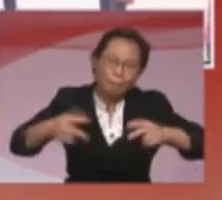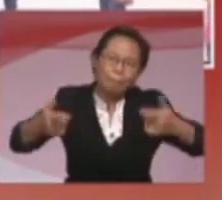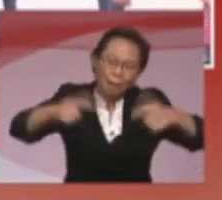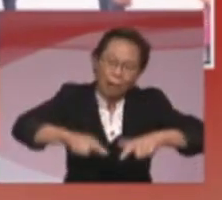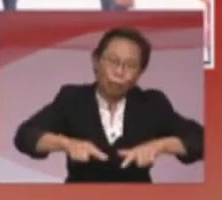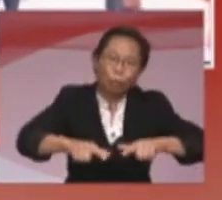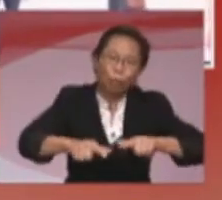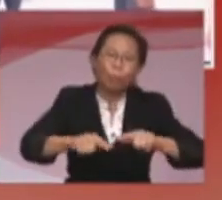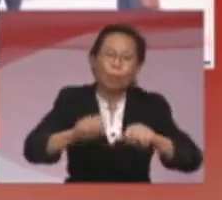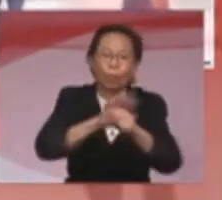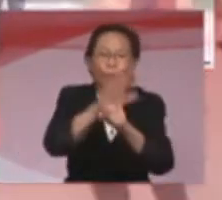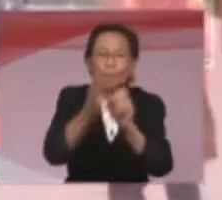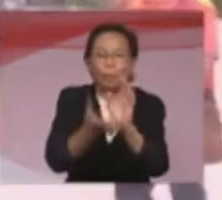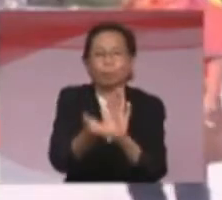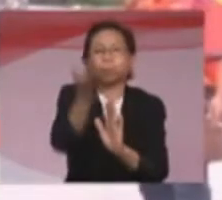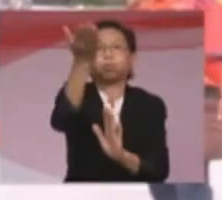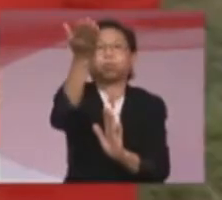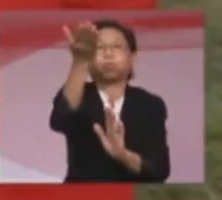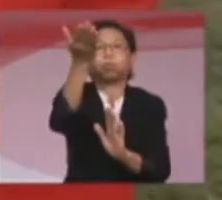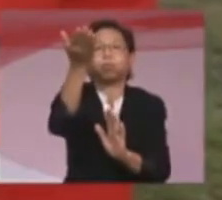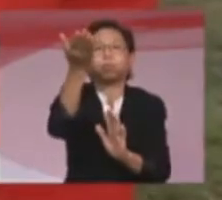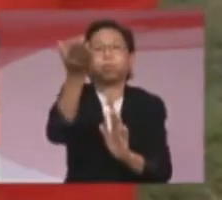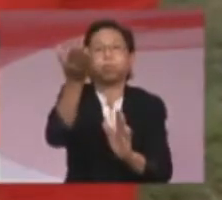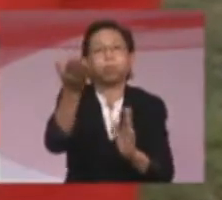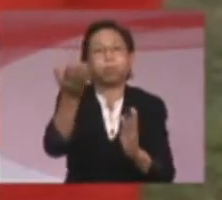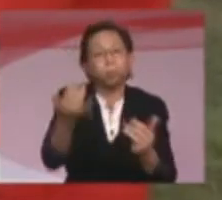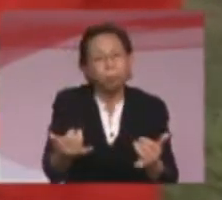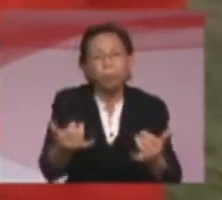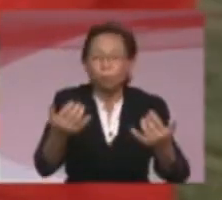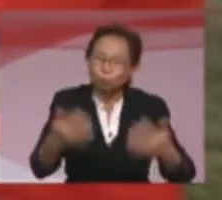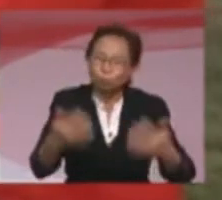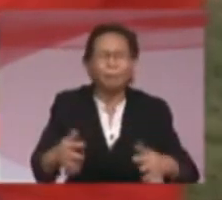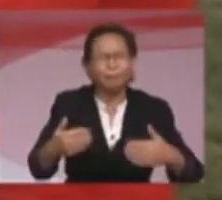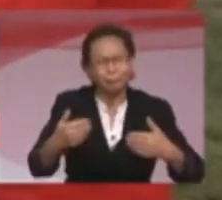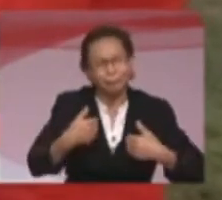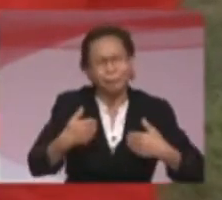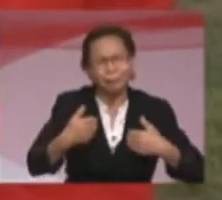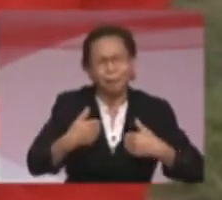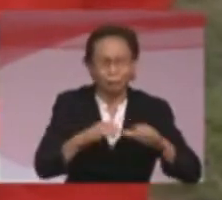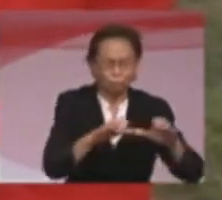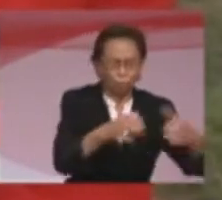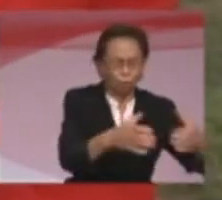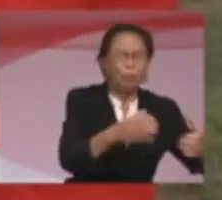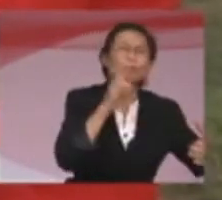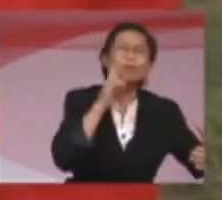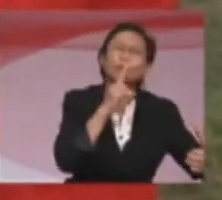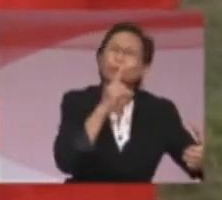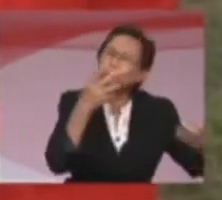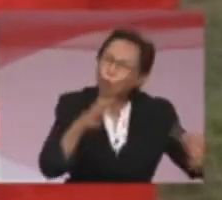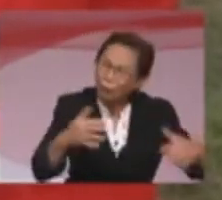boleh menyebabkan berlaku peningkatan COVID positif ini. Dan telah ada kluster restoran.